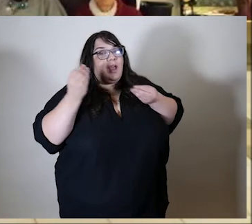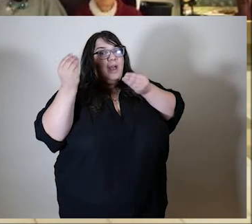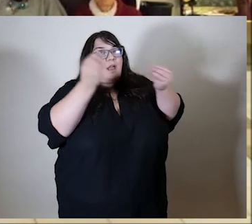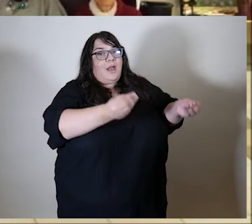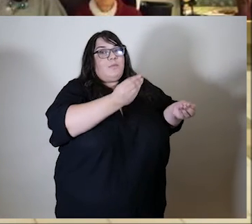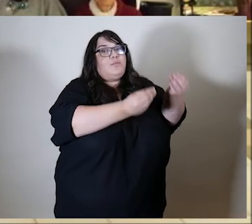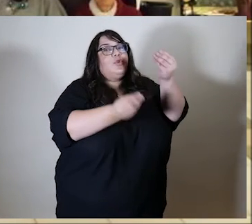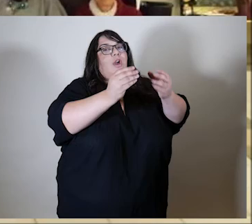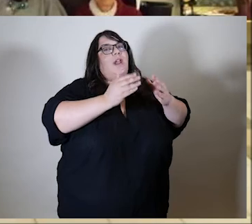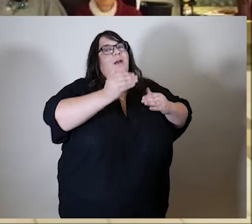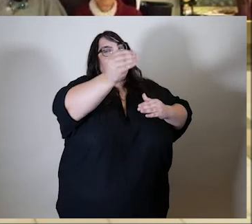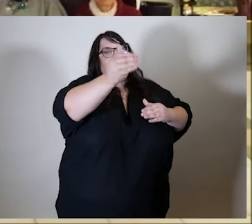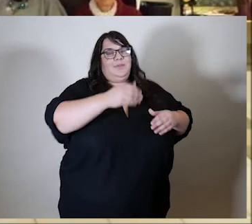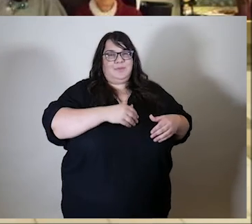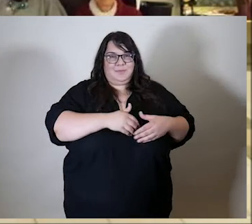καλύτερο.